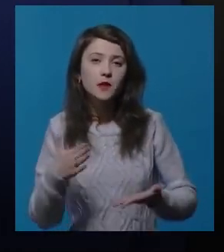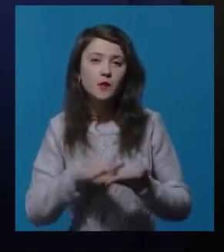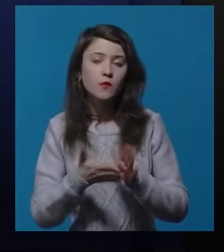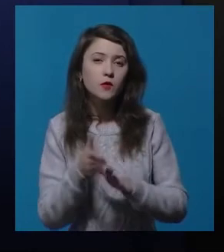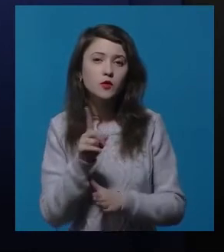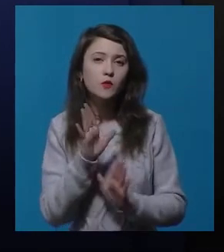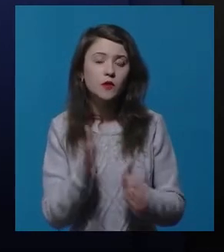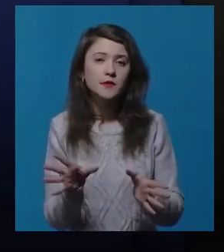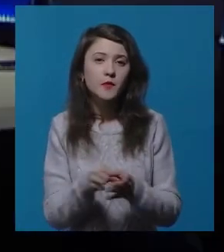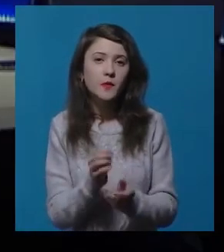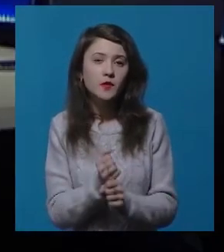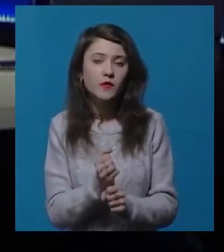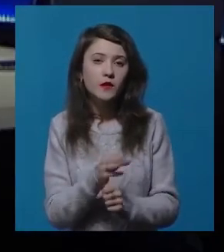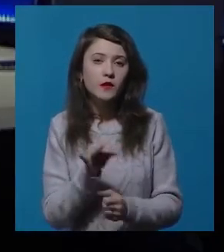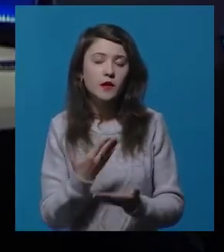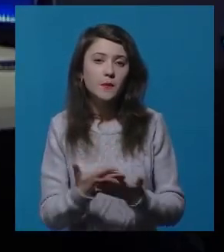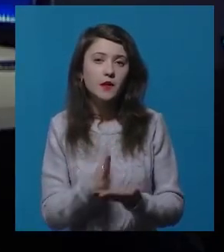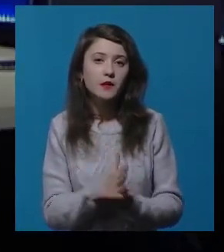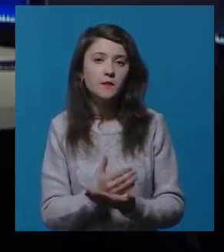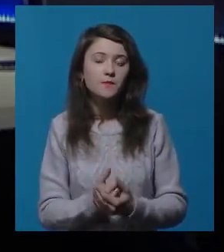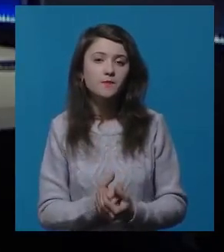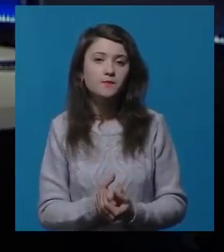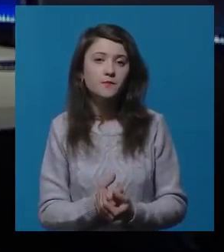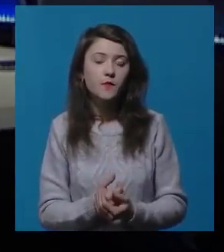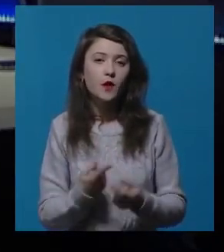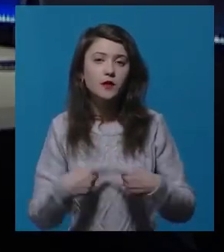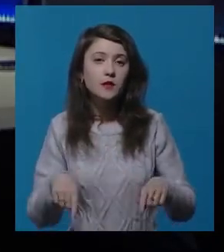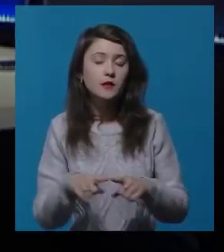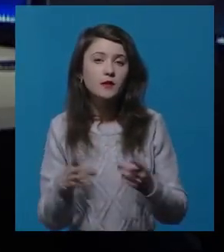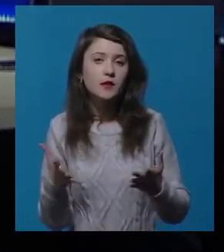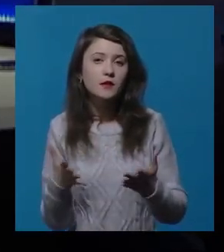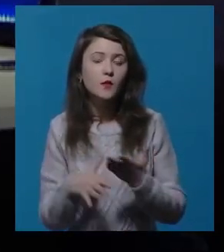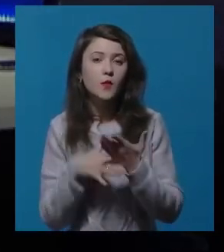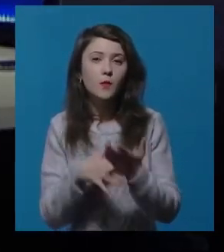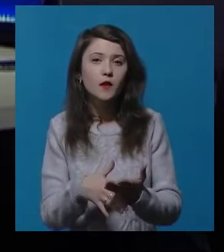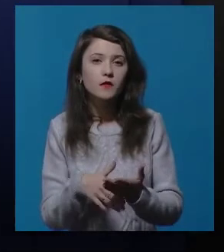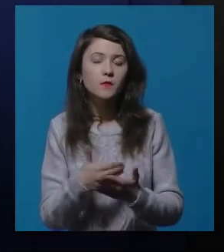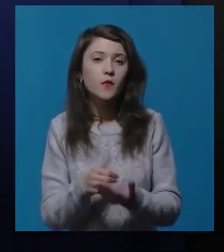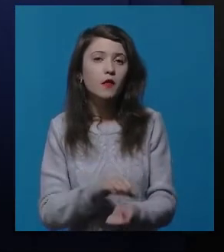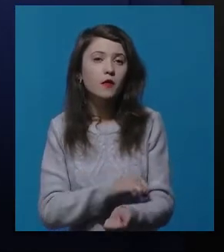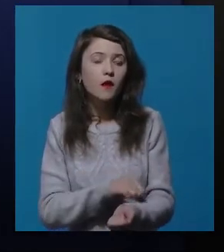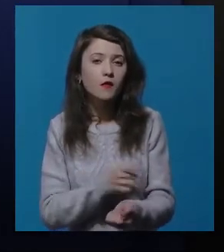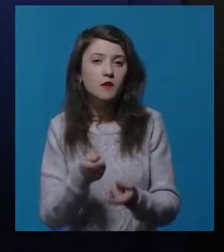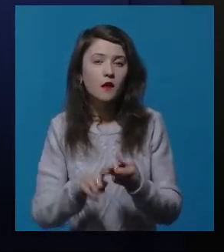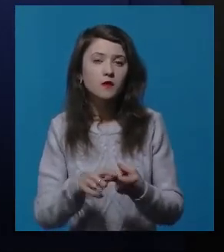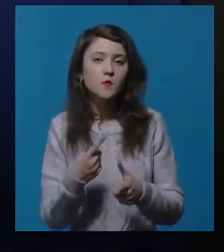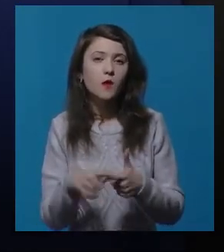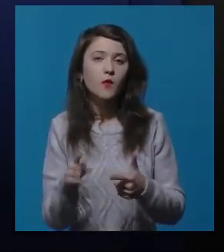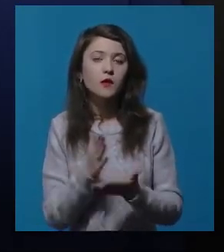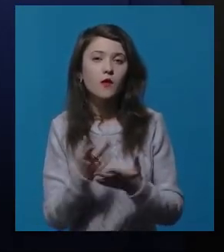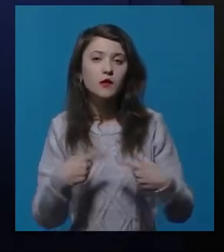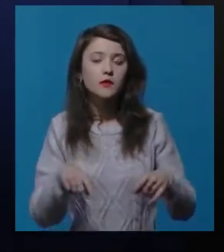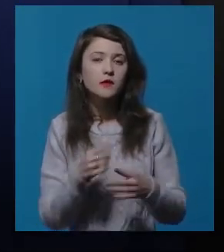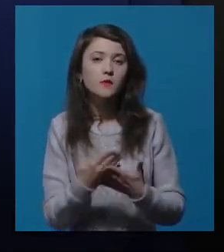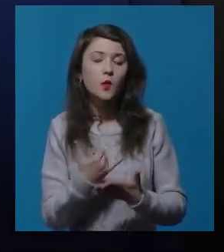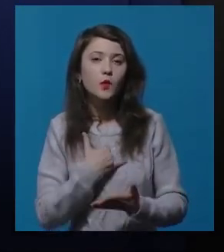будемо співпрацювати. Наприклад, є, ну, існують організації, які там допомагають наркозалежним. Чи є організація, в нас,